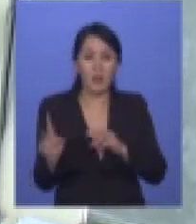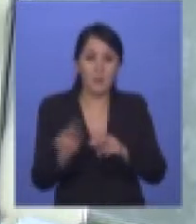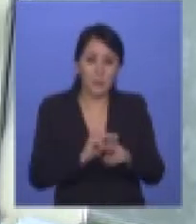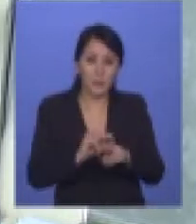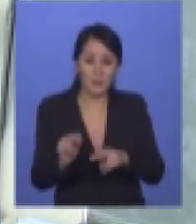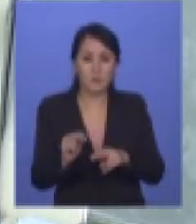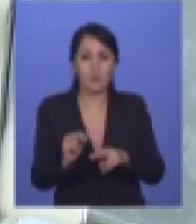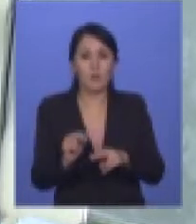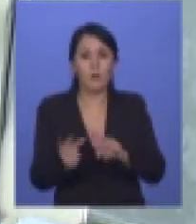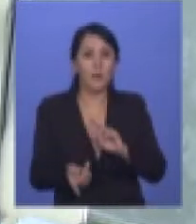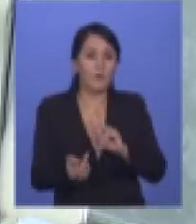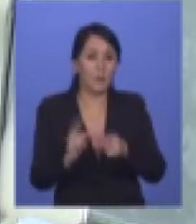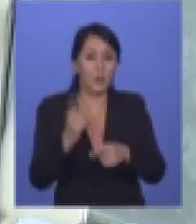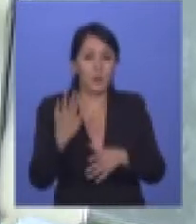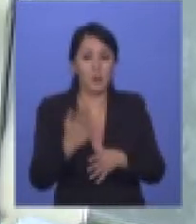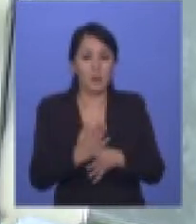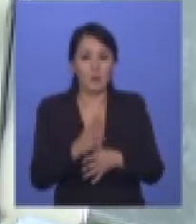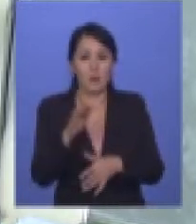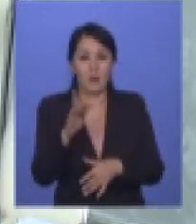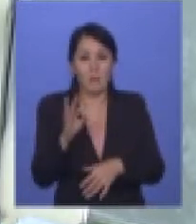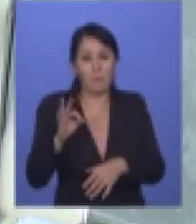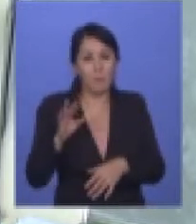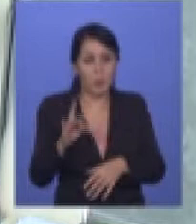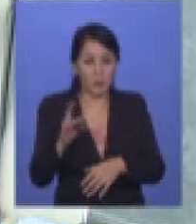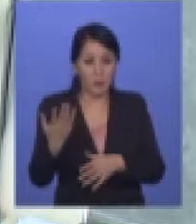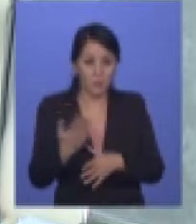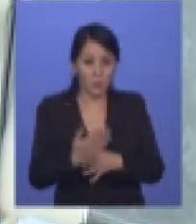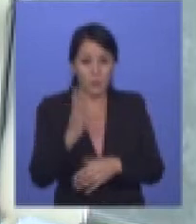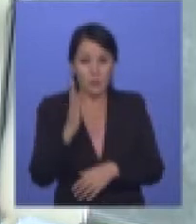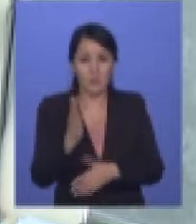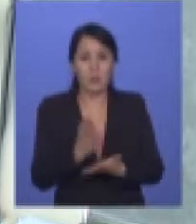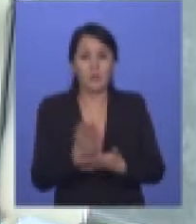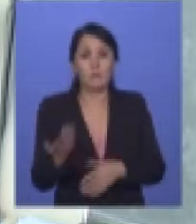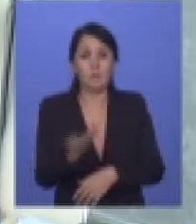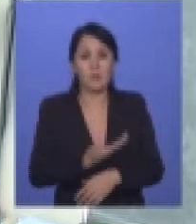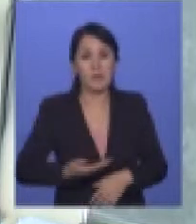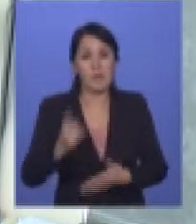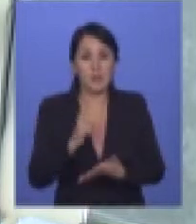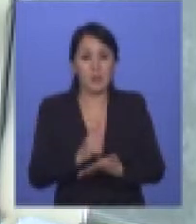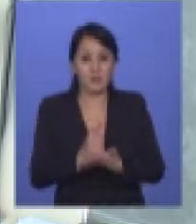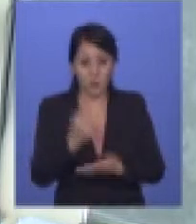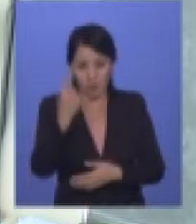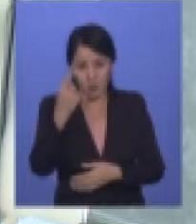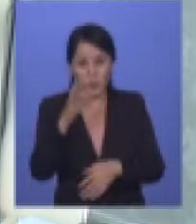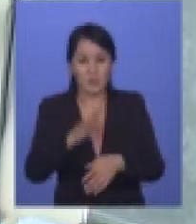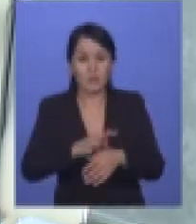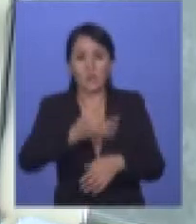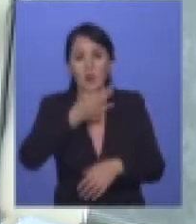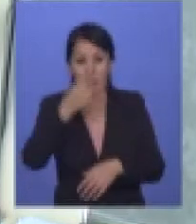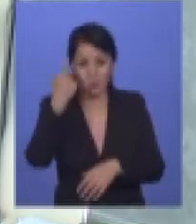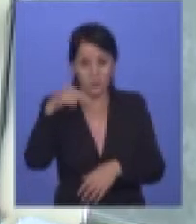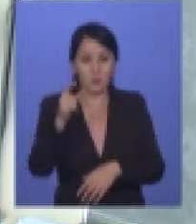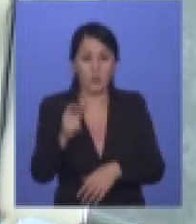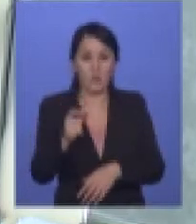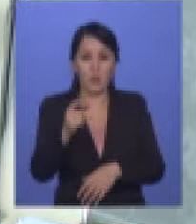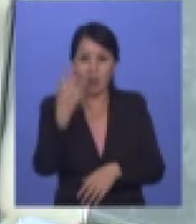стационарды алмастыратын көмек, амбулаториялық ем бойынша көмек көрсетеді. Біздің міндетіміз көз ауруын ерте анықтап, адамдарға